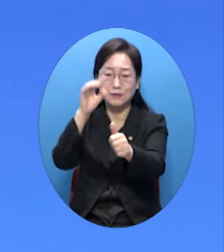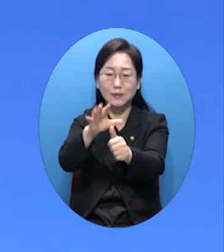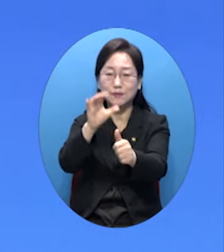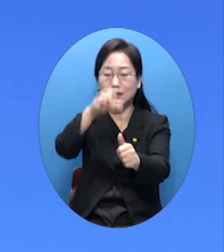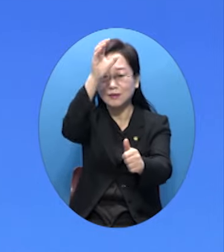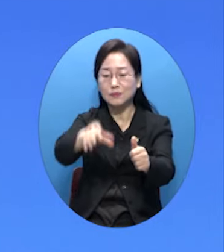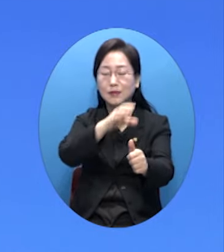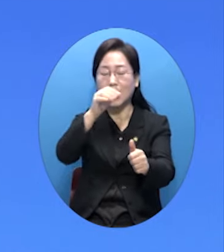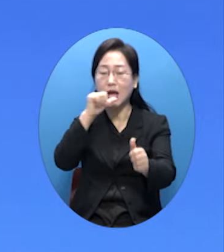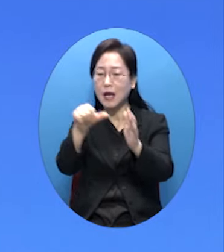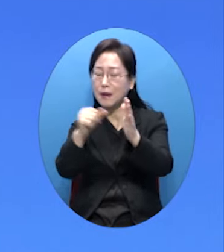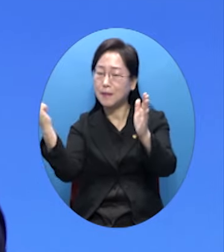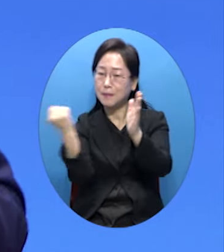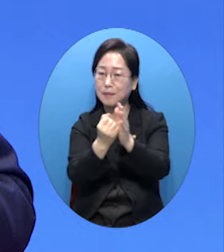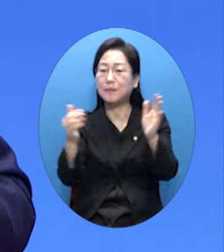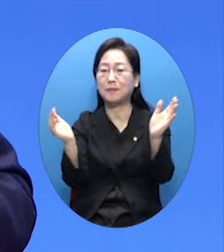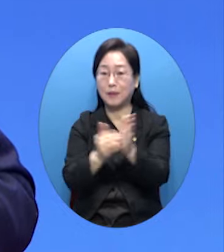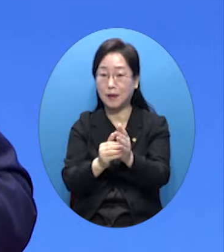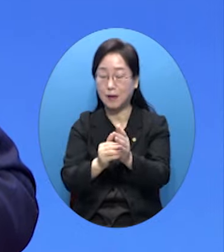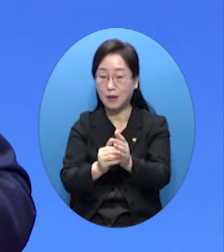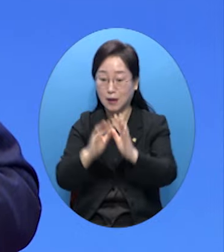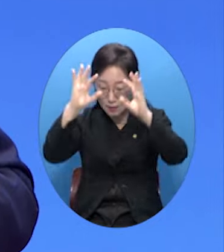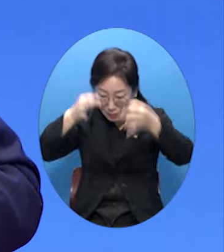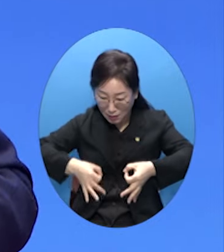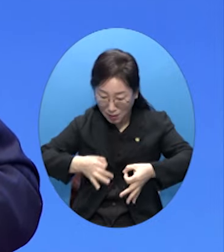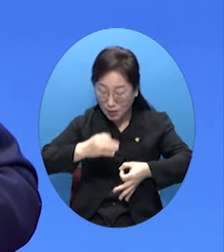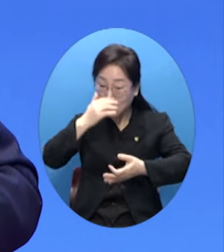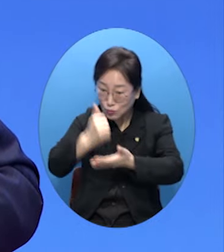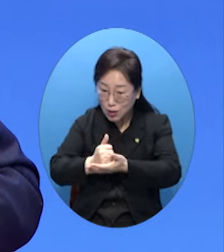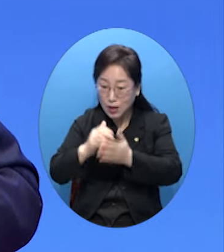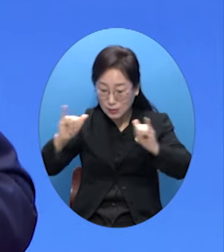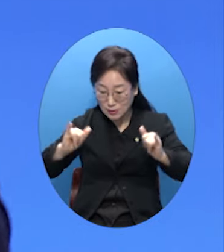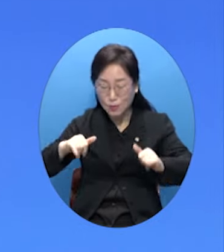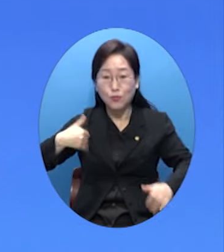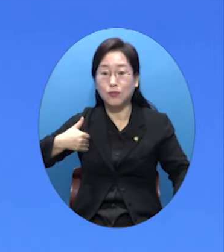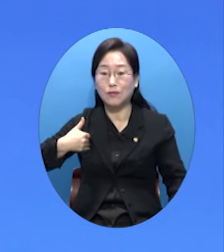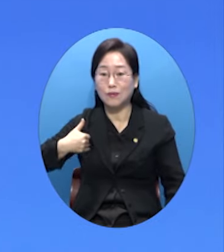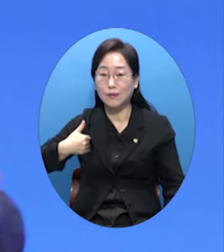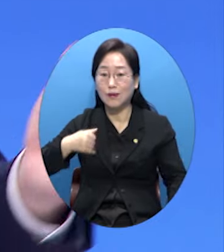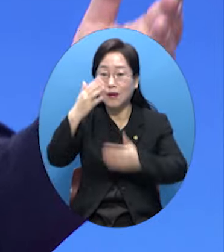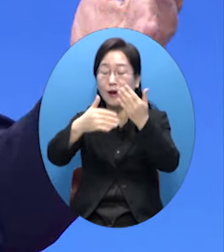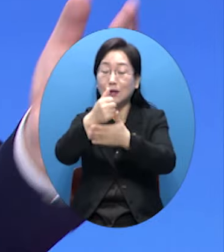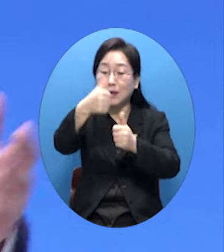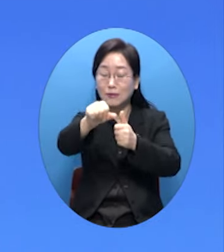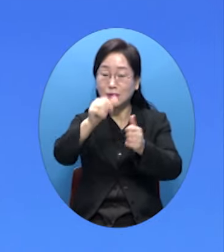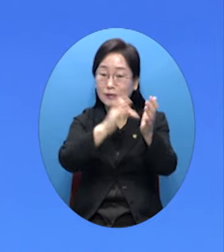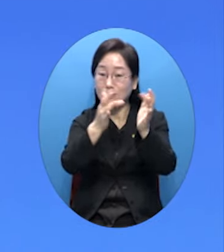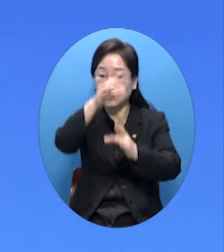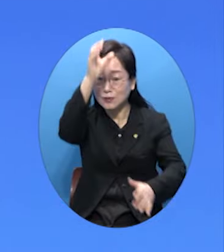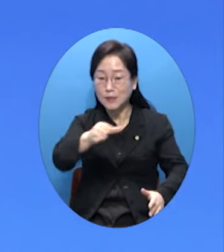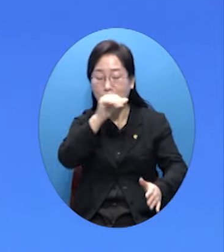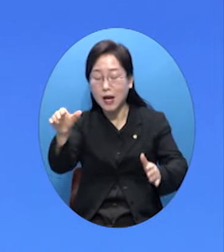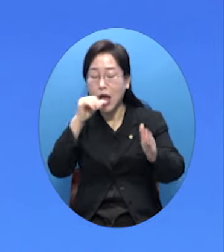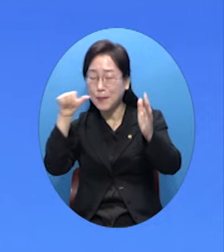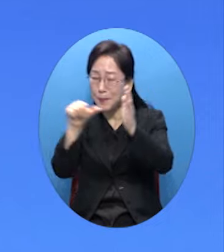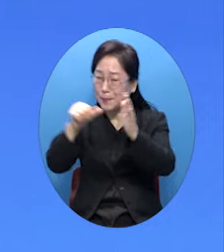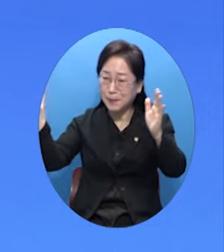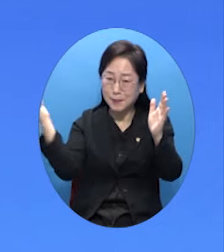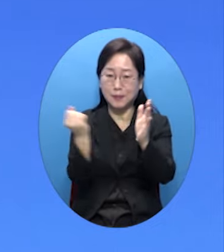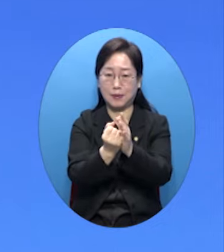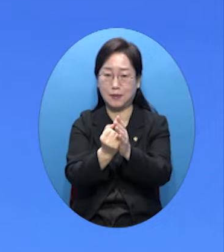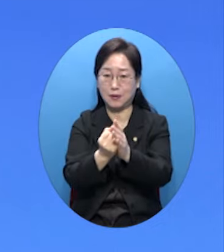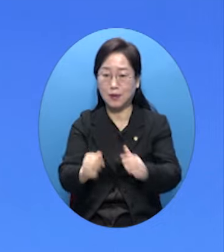못 박았는데 실제로 죄는 자기들입니다. 자기들이 죄인인데 하나님의 아들은 예수님을 십자가에 못 박았습니다. 우리도